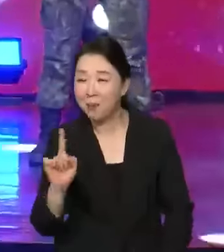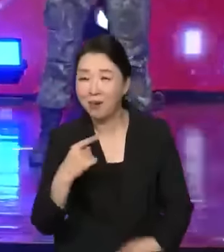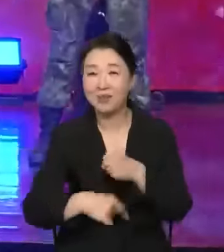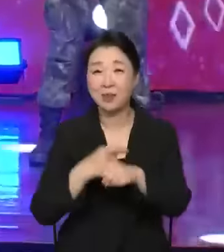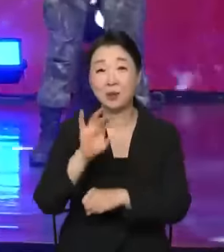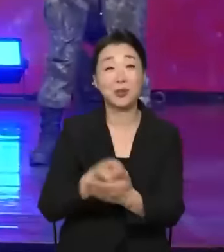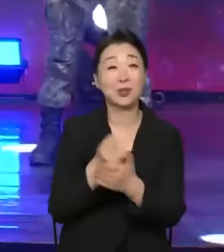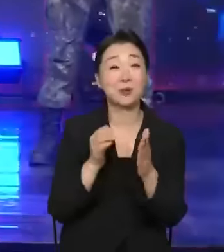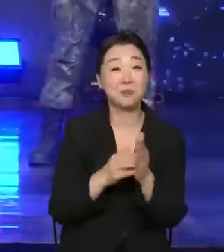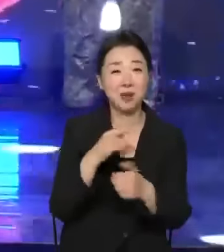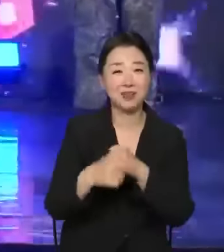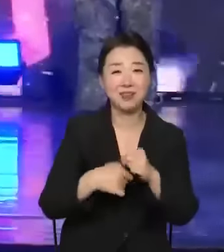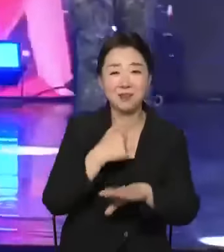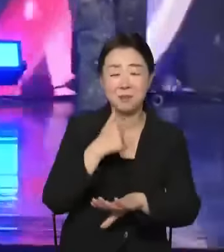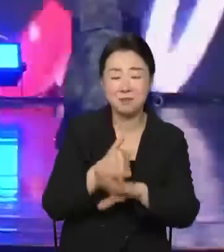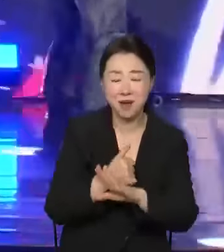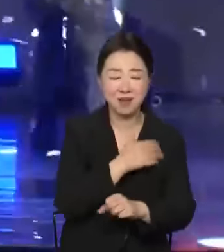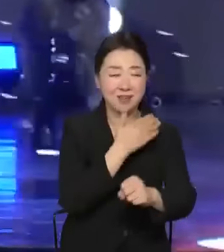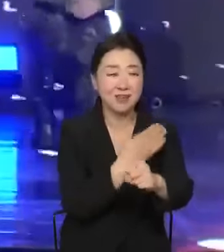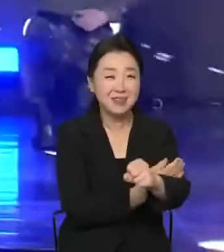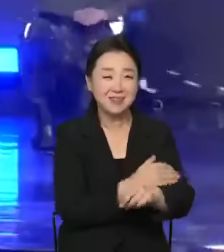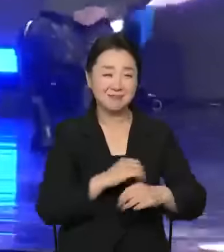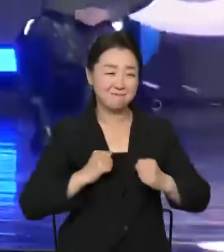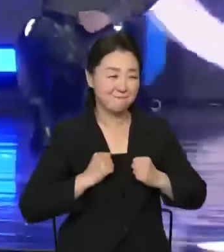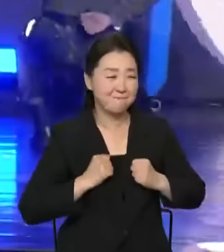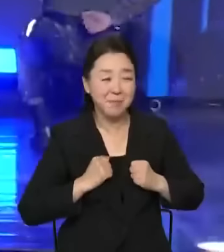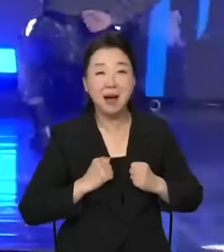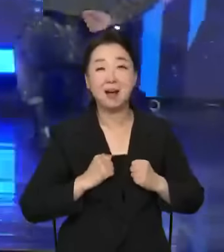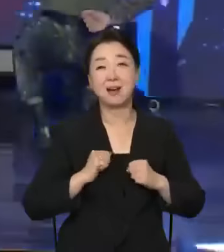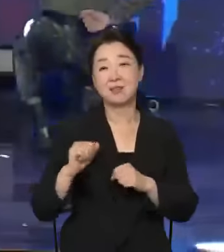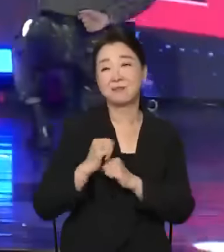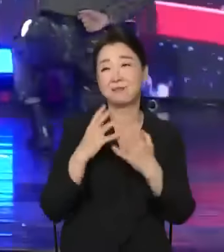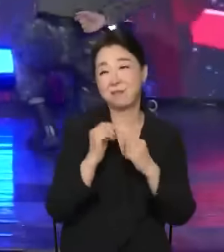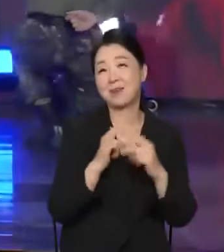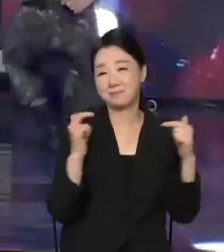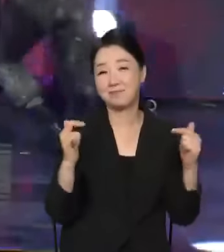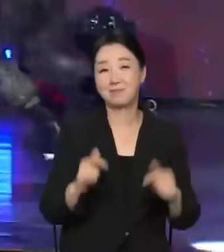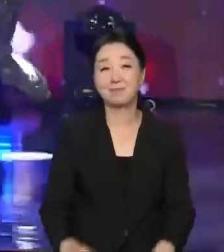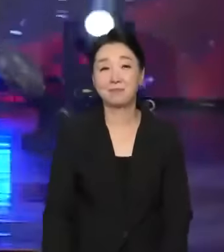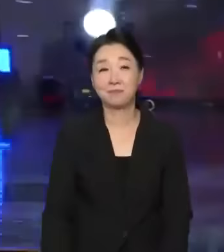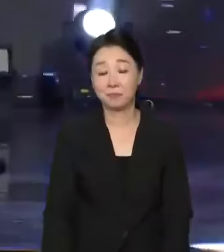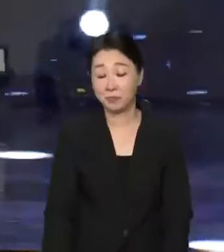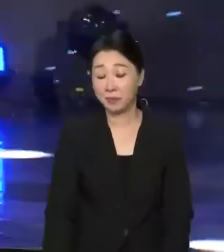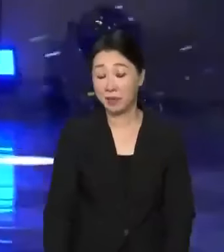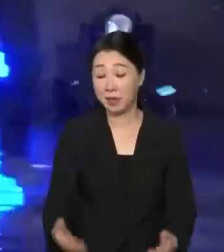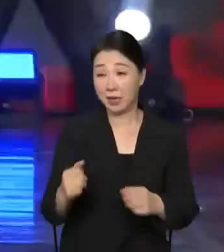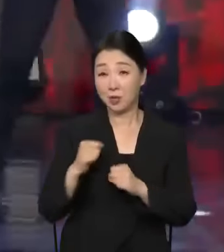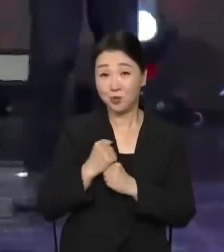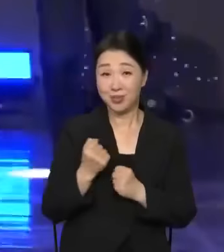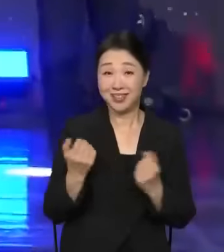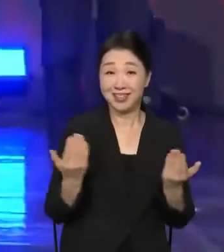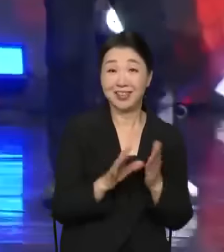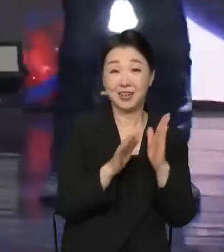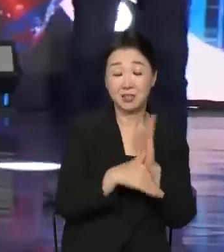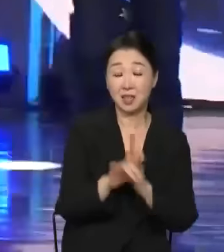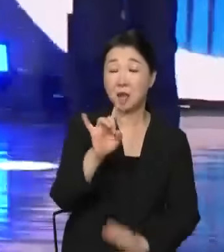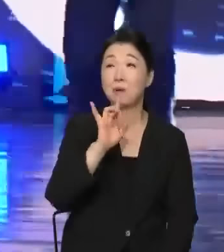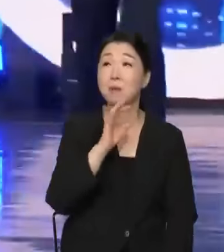때문에 연말로 갈수록 실력을 갈고 닦는 장병들이 많아진다고 합니다. 복무기간에 오직 한 번 있을지도 모르는